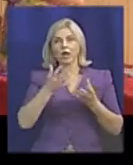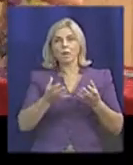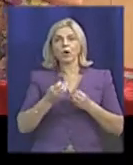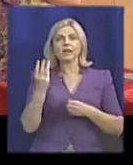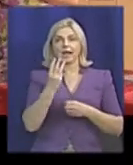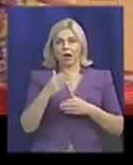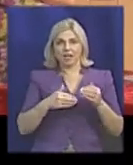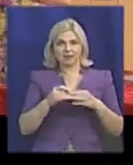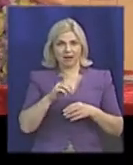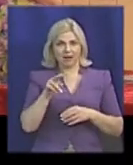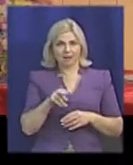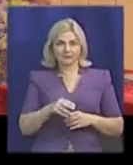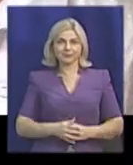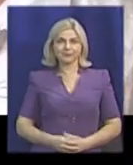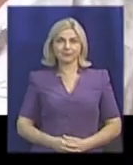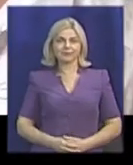розряду.